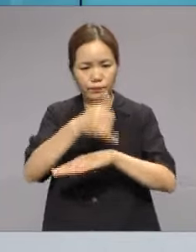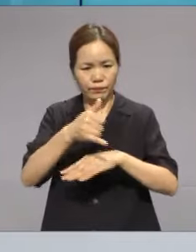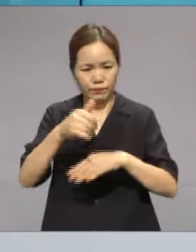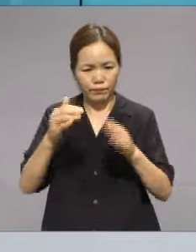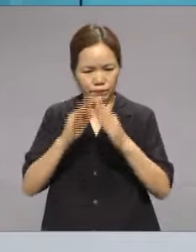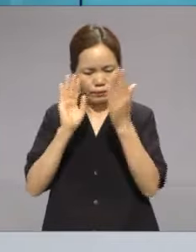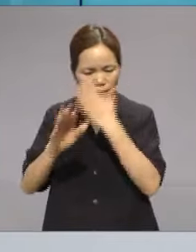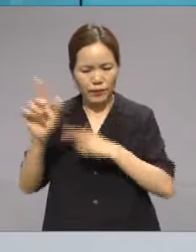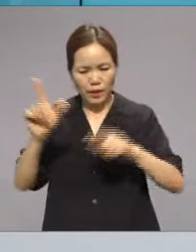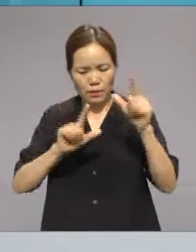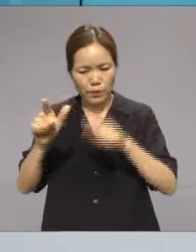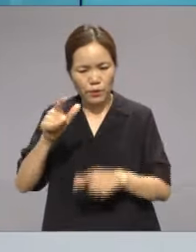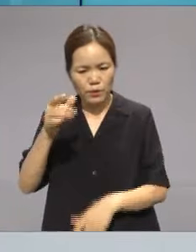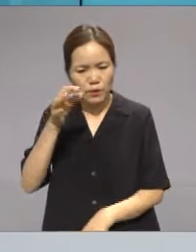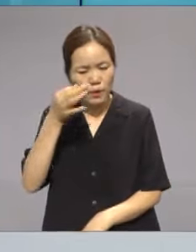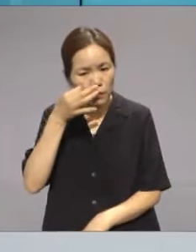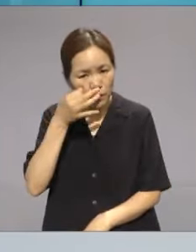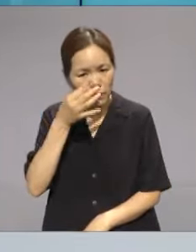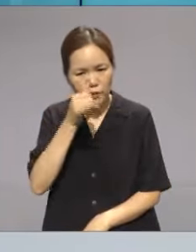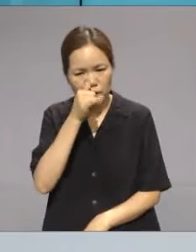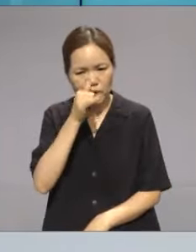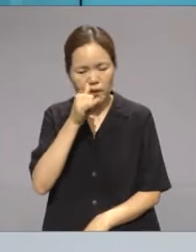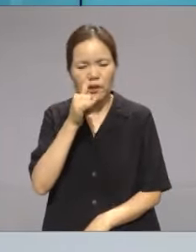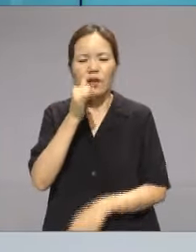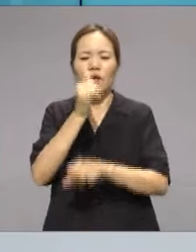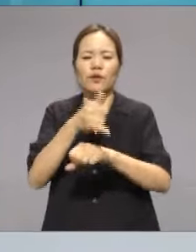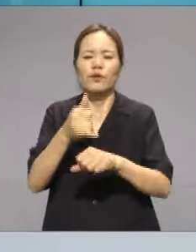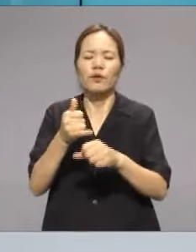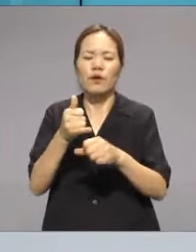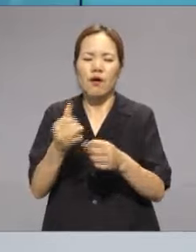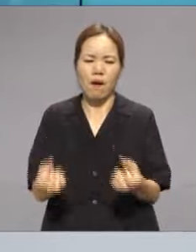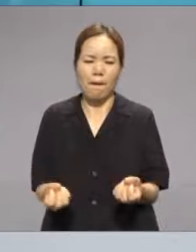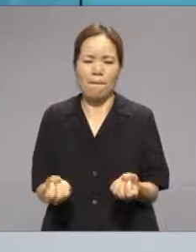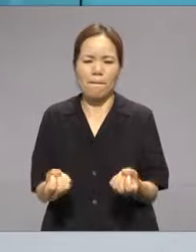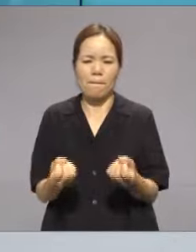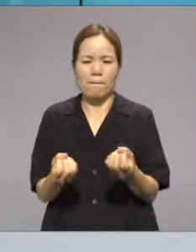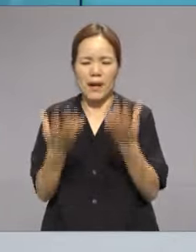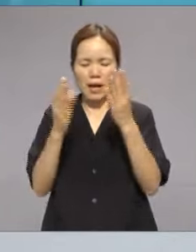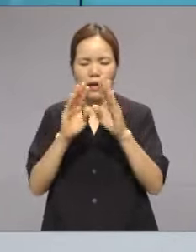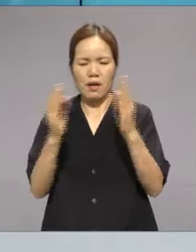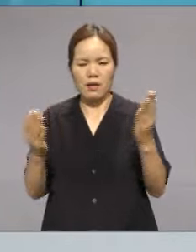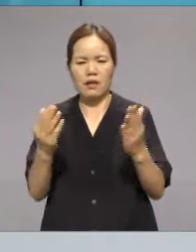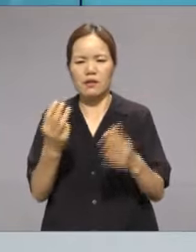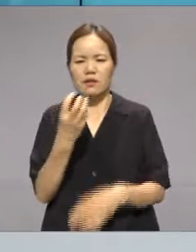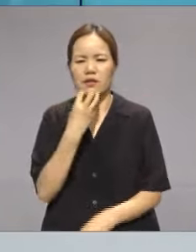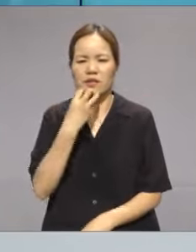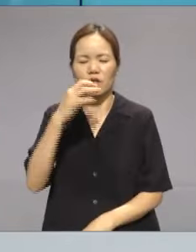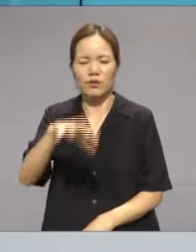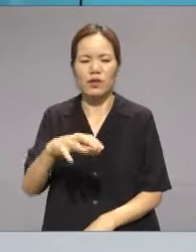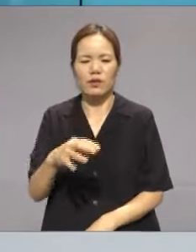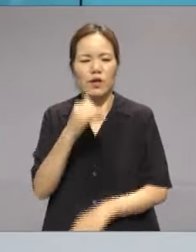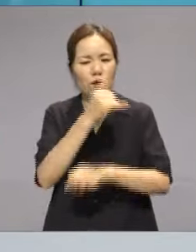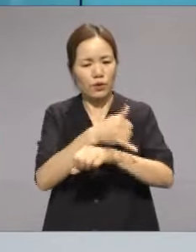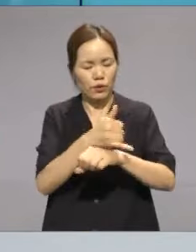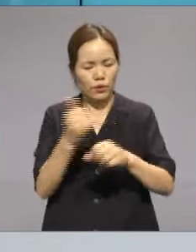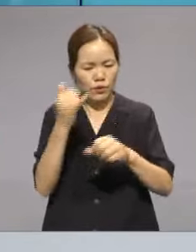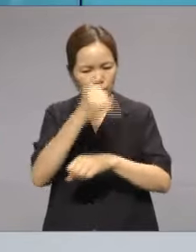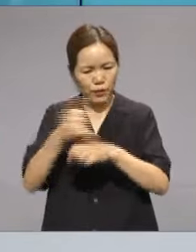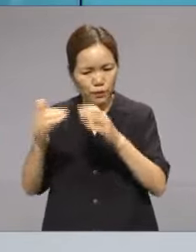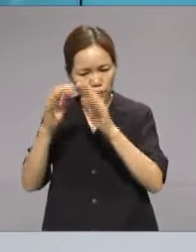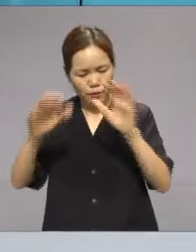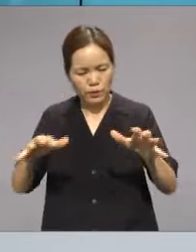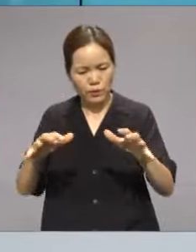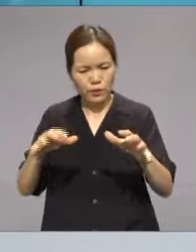농촌의 미래 모습을 살펴볼 수 있는 대한민국 농업 박람회가 서울에서 열렸는데요. 농업과 농촌을 가까이 할수 있는